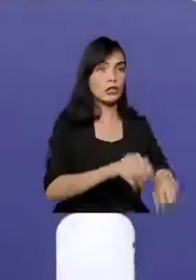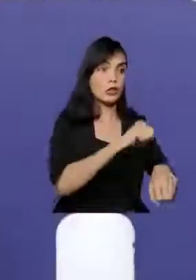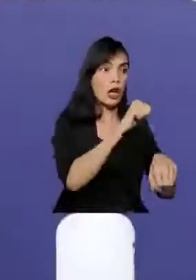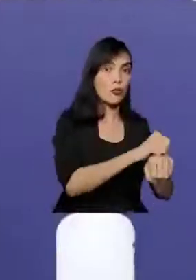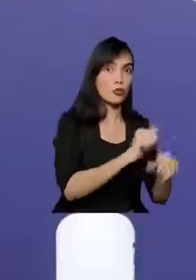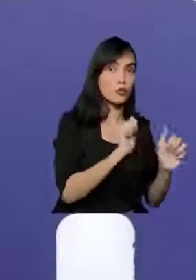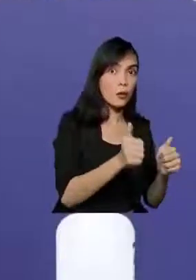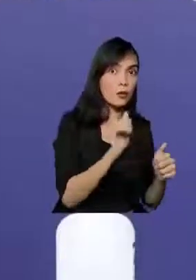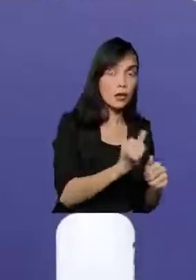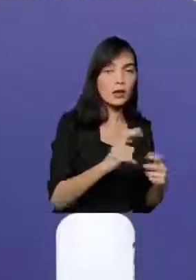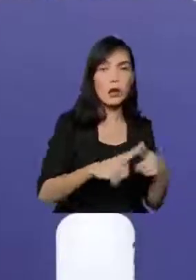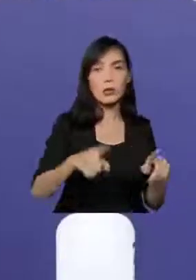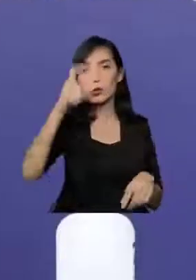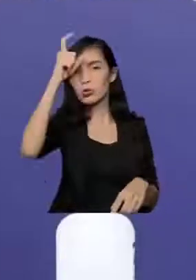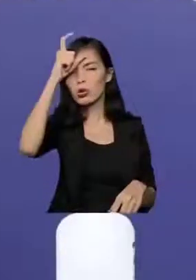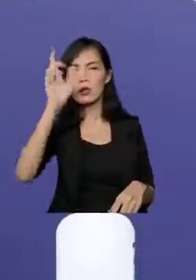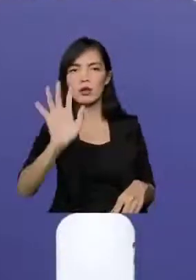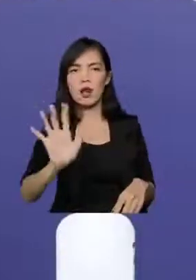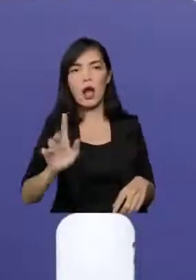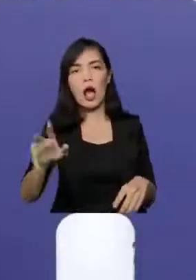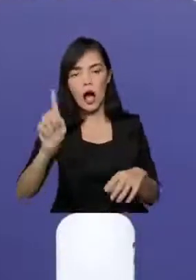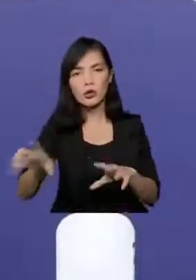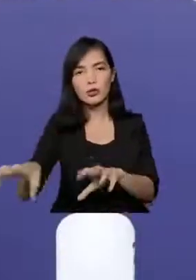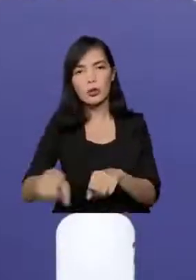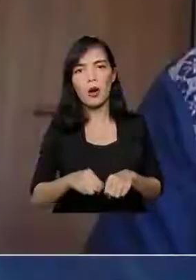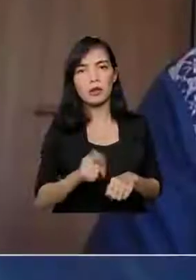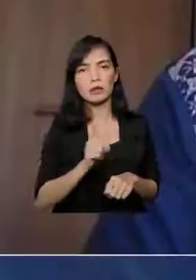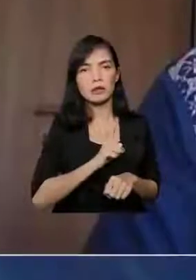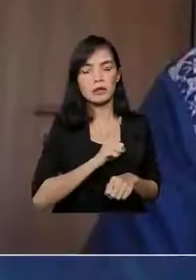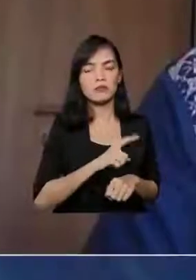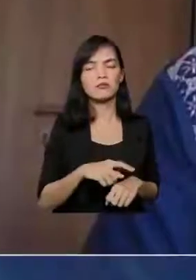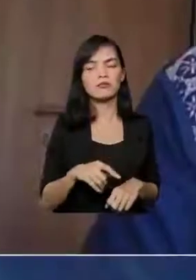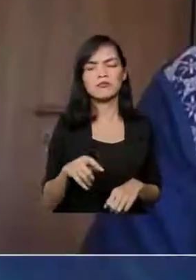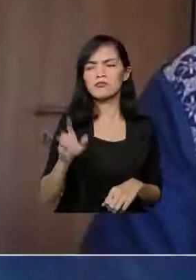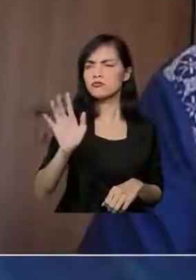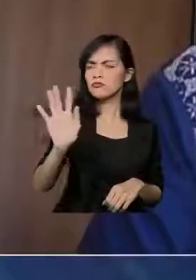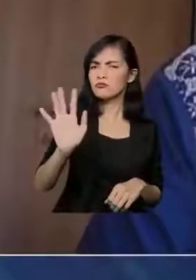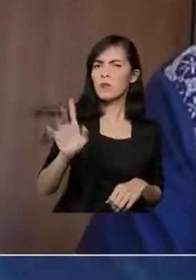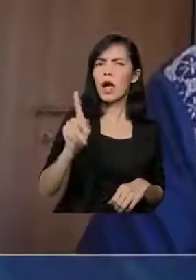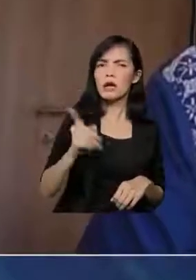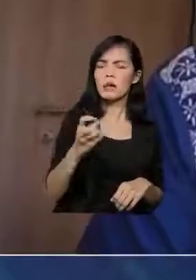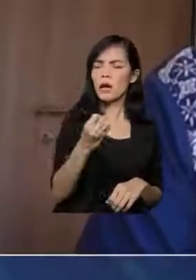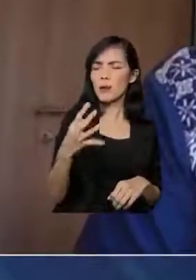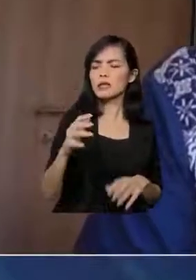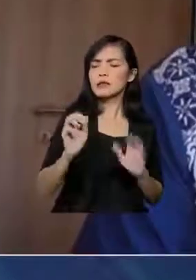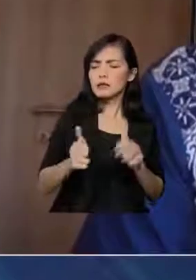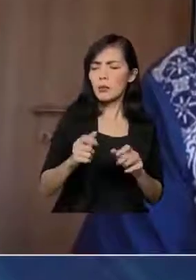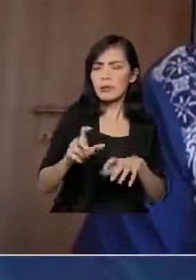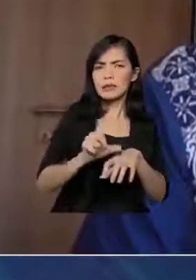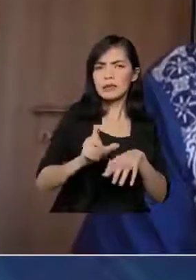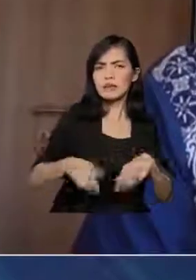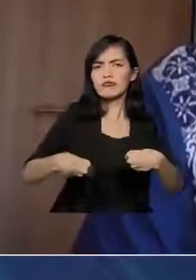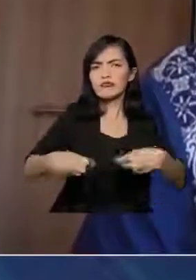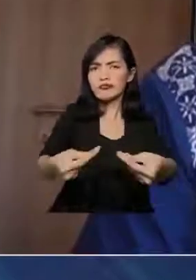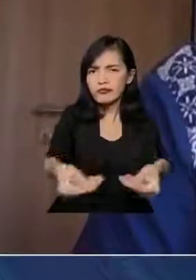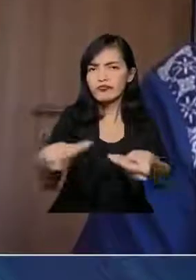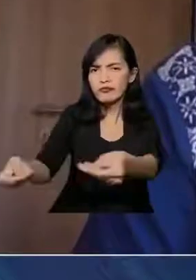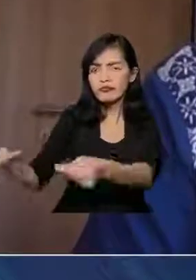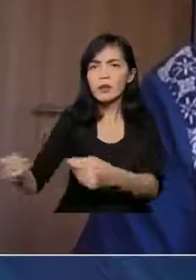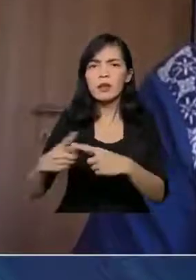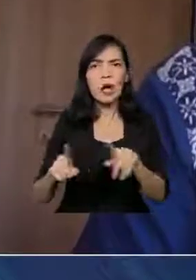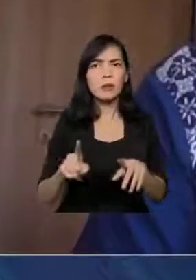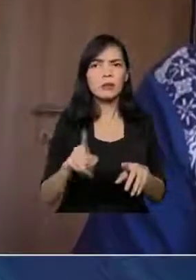lalu untuk selanjutnya bye beberapa mesjid Oh baik mungkin ada variasi